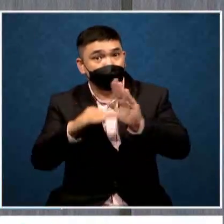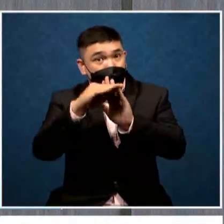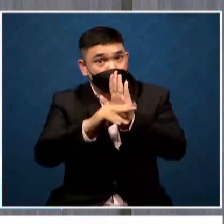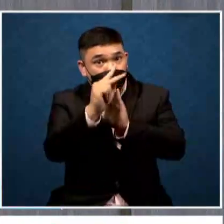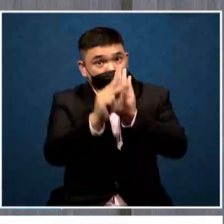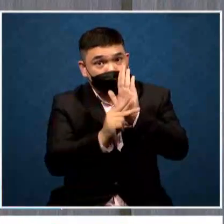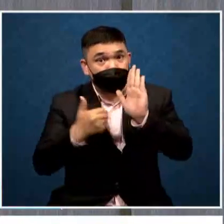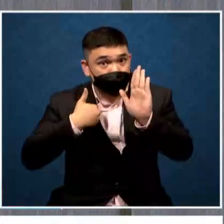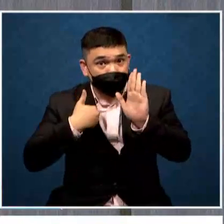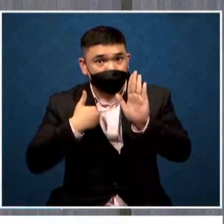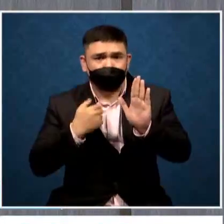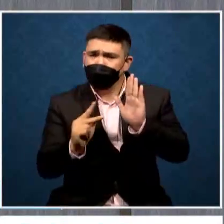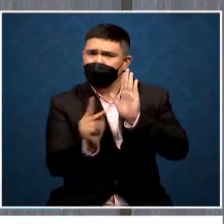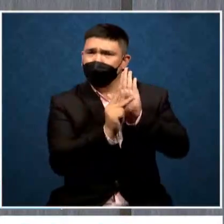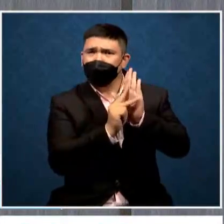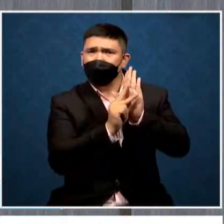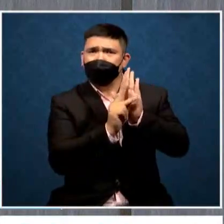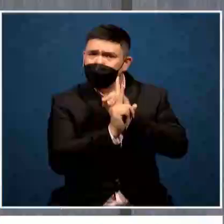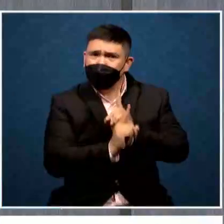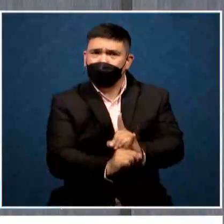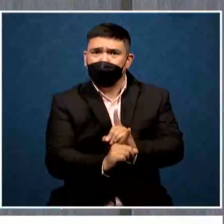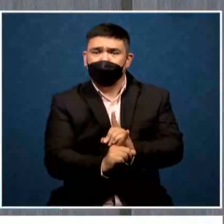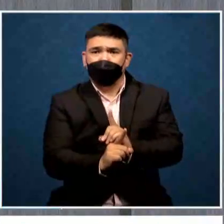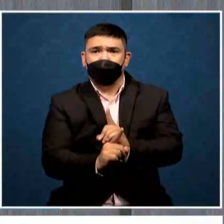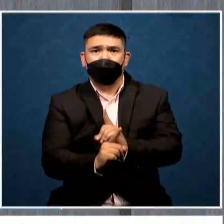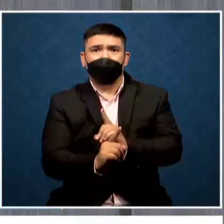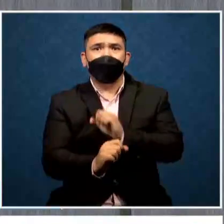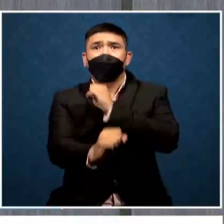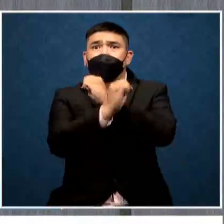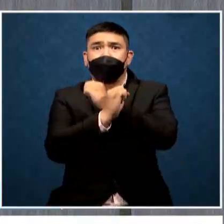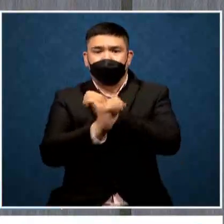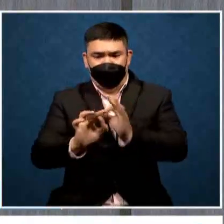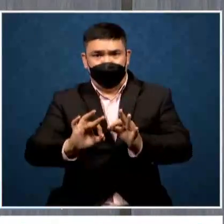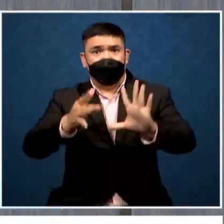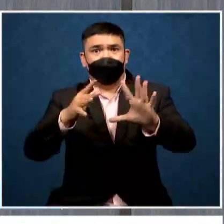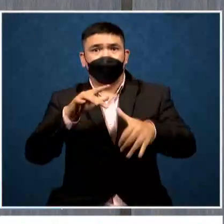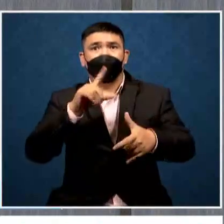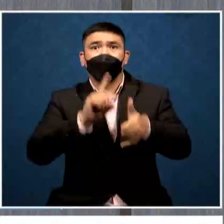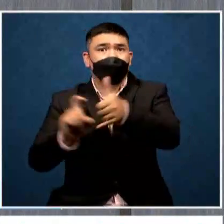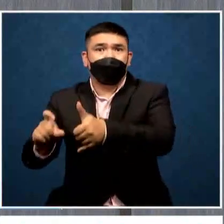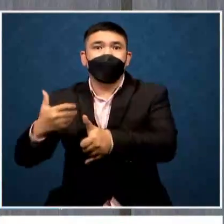ามระเบียบกฎกติกาเพื่อไม่ให้คนถูกคลอกตายในลักษณะเมาเท่นบีอีกหรือ